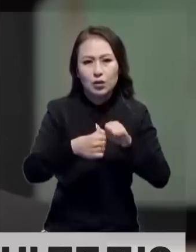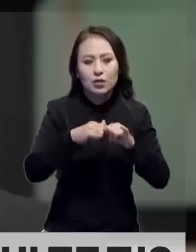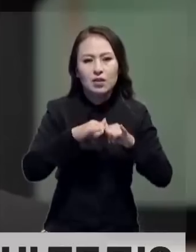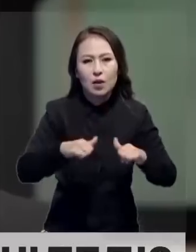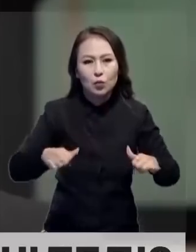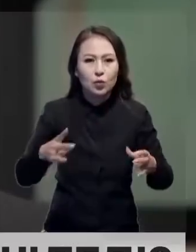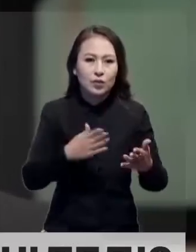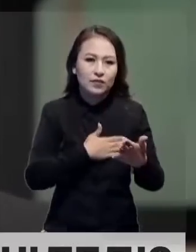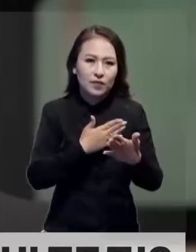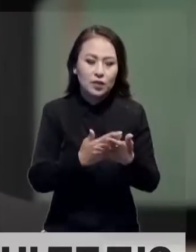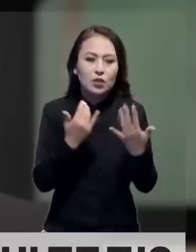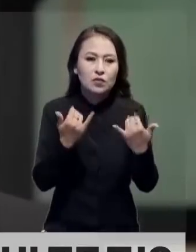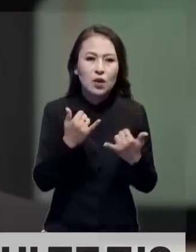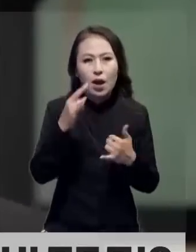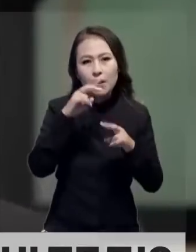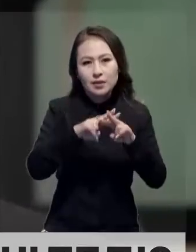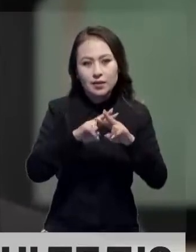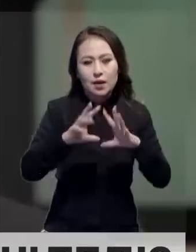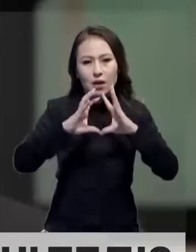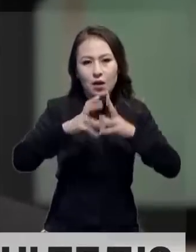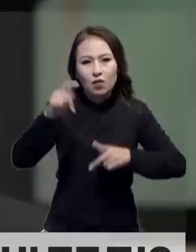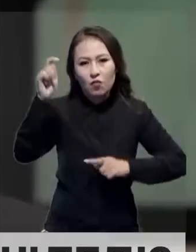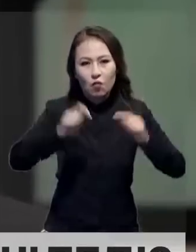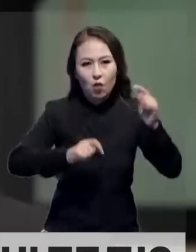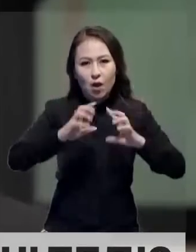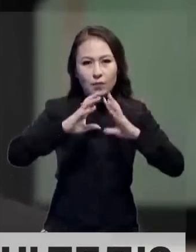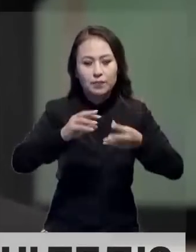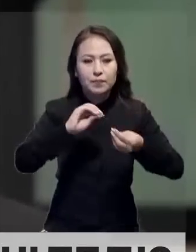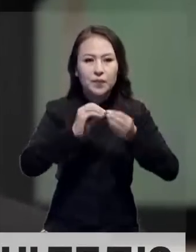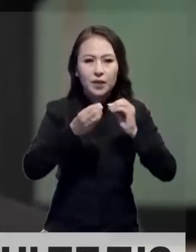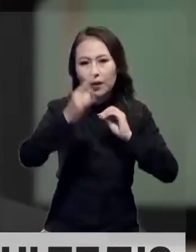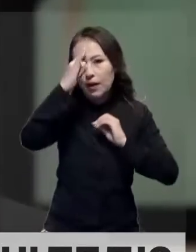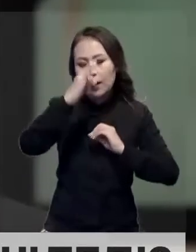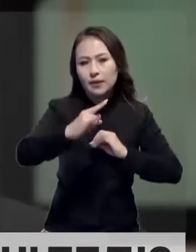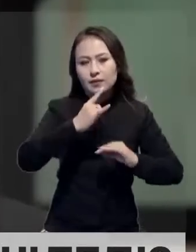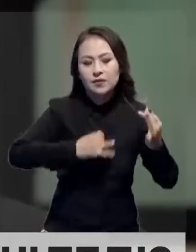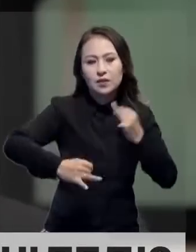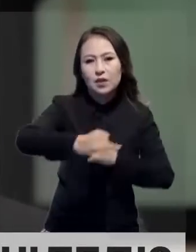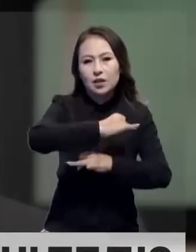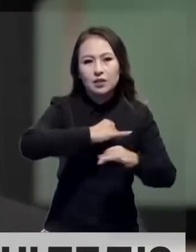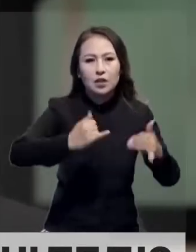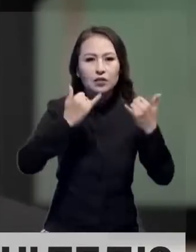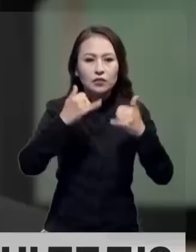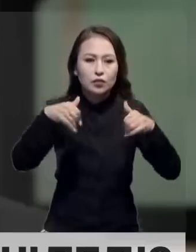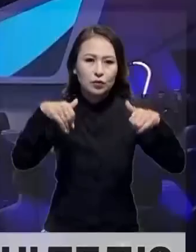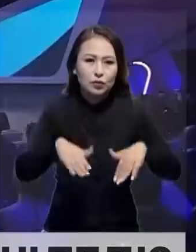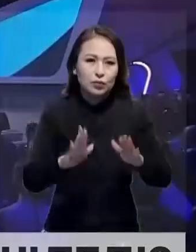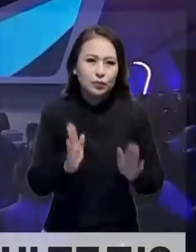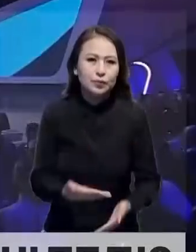ұмтылуы қажет. Осы орайда Астана халықаралық форумы қордаланған проблемаларды талқылауға, оларды тиімді шешуге ықпал